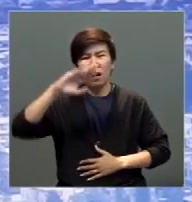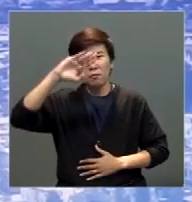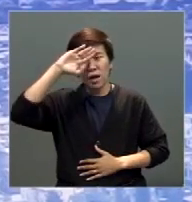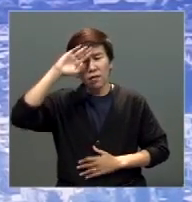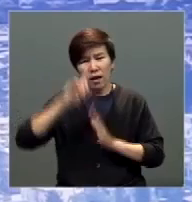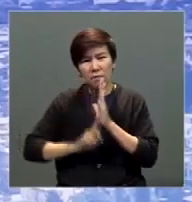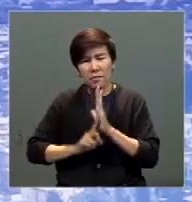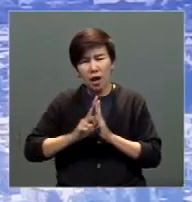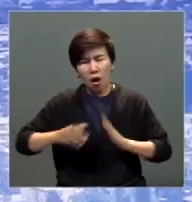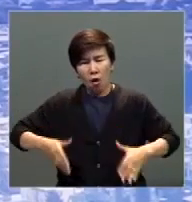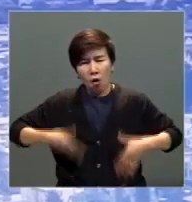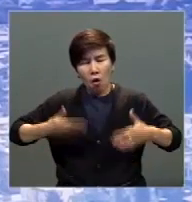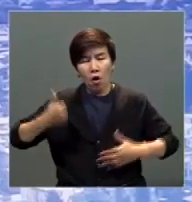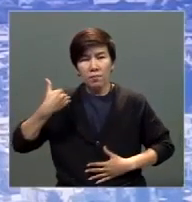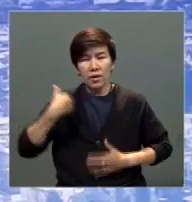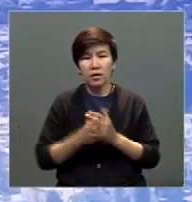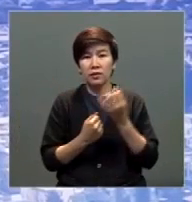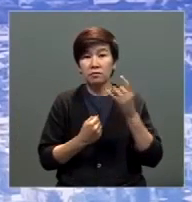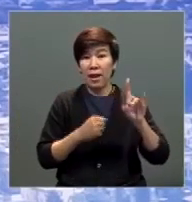ที่ยังควบคุมระดับของน้ำตาลได้ไม่ดีเท่าไหร่นักนะครับแล้วก็สูบบุหรี่ประวัติเสียงคือรับส่งผู้โดยสารไปดูมวยที่สนามมวยลุมพินีเริ่มมีอาการป่วยก็คือหายใจลำบากให้ต่ำๆนะครับแล้วก็มีอาการไอเมื่อวันที่18